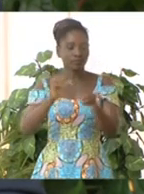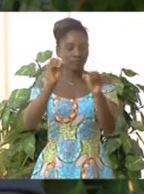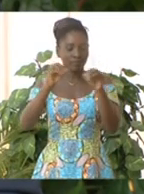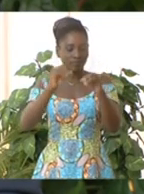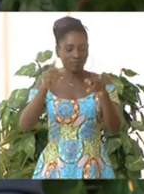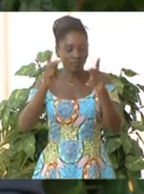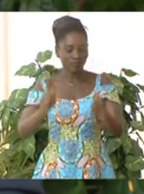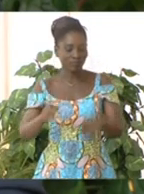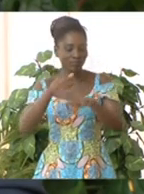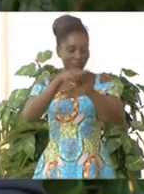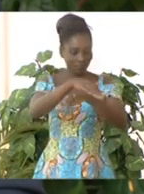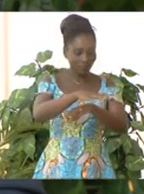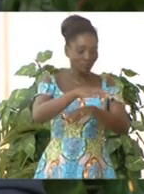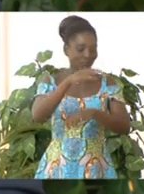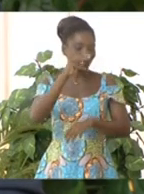Votants,